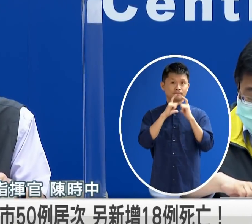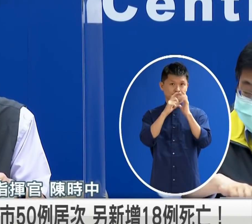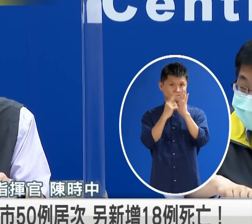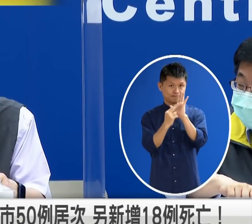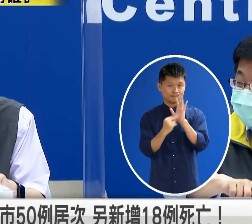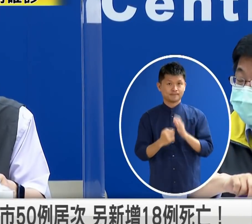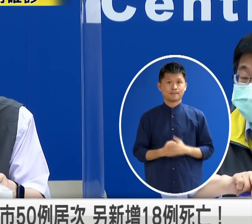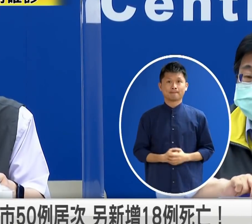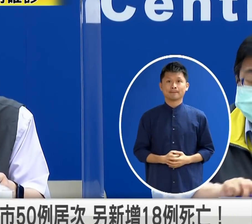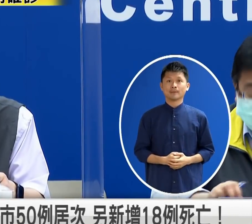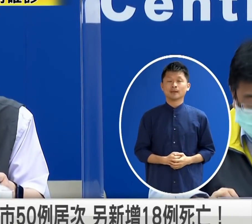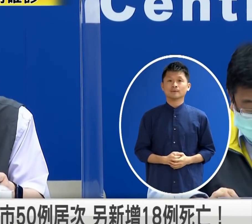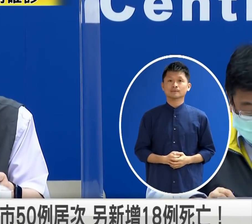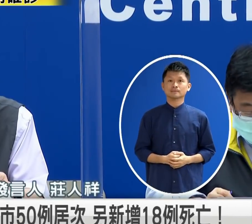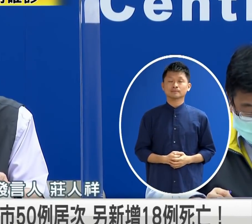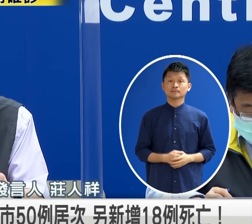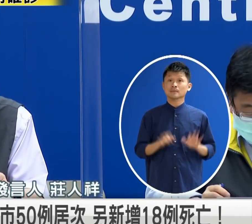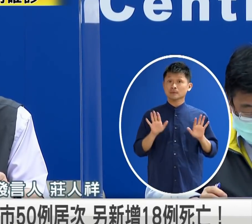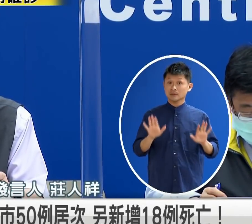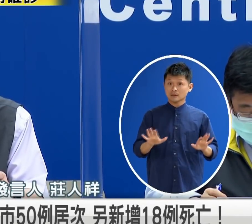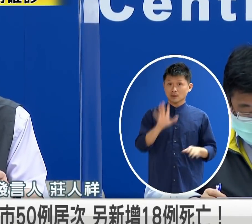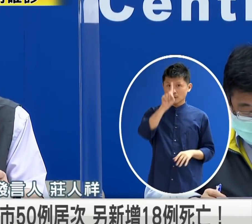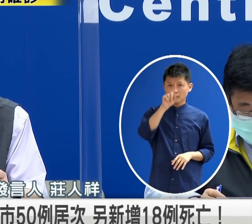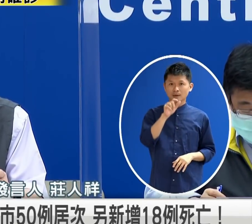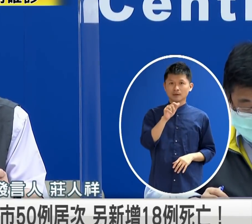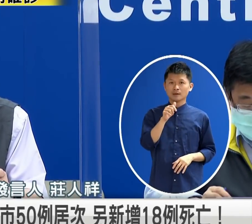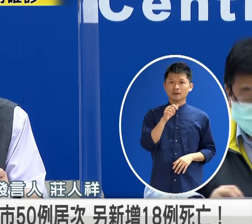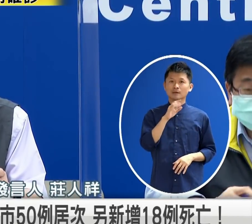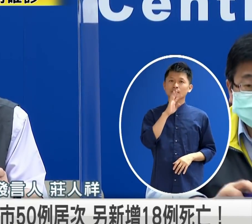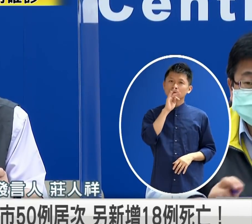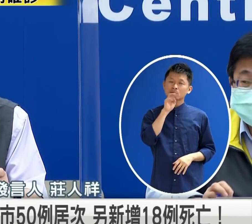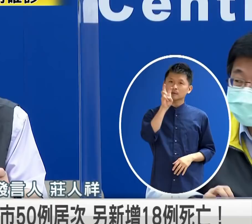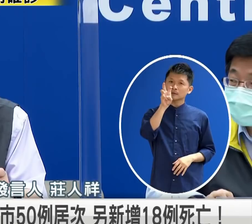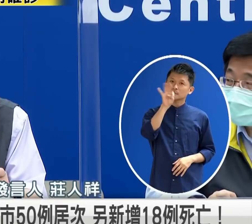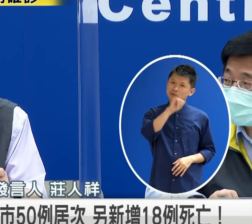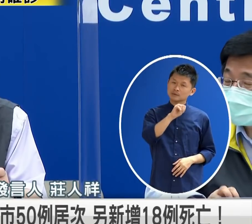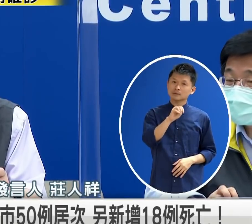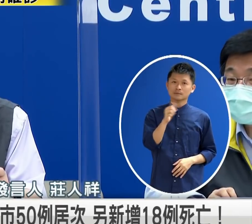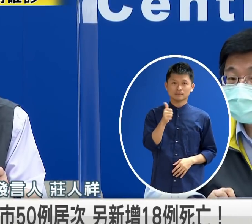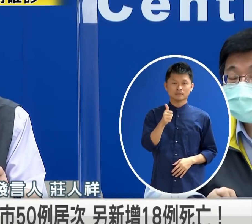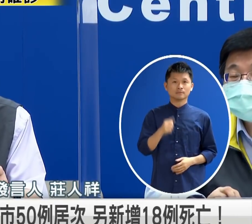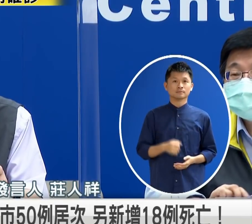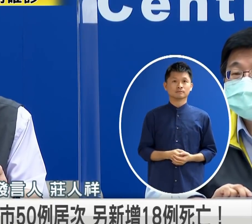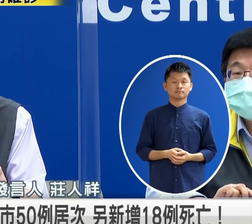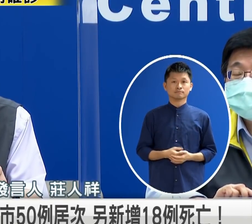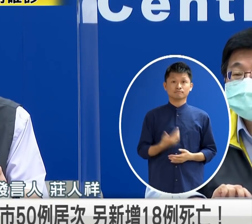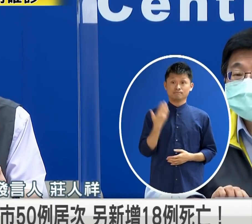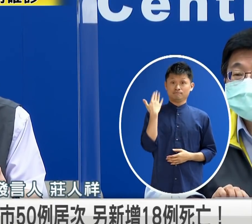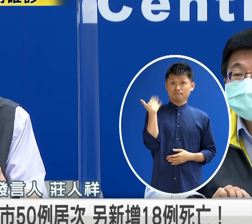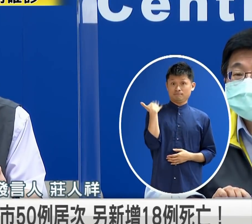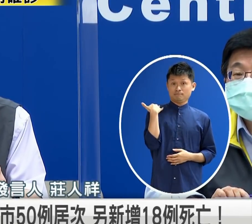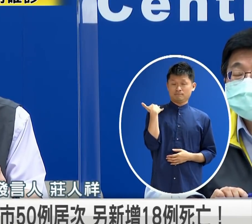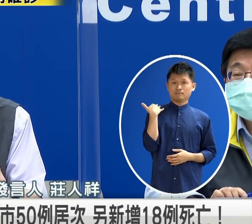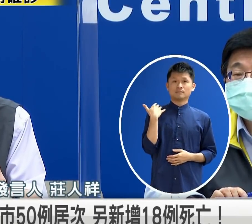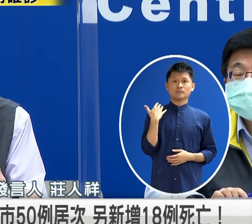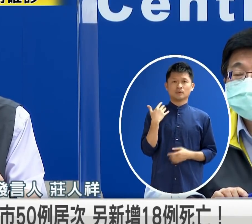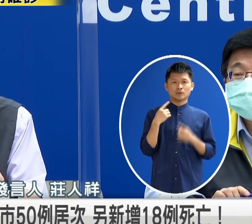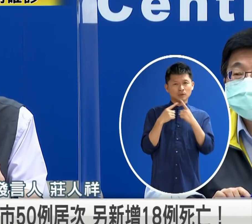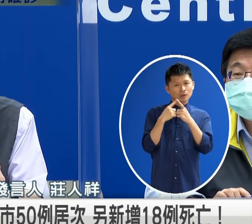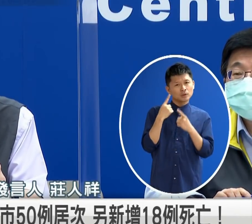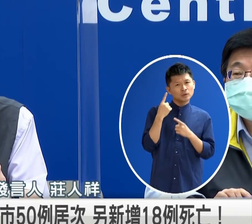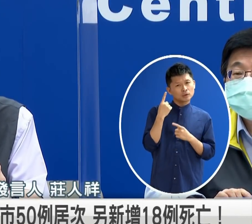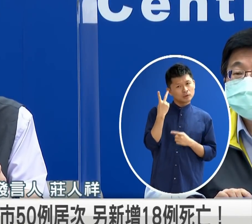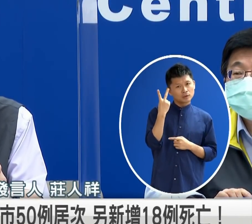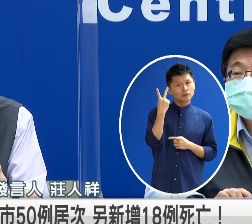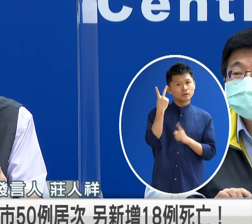关这个今天有一位30几岁的哈、哦，他因为我们先前其实都有几位，我记